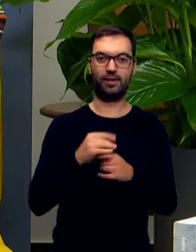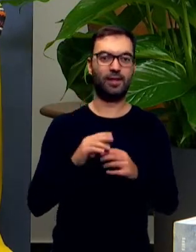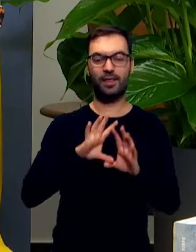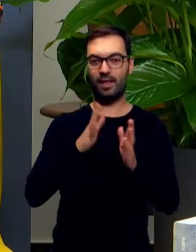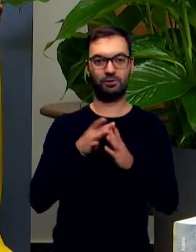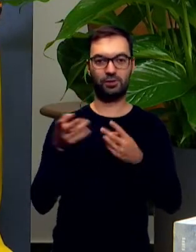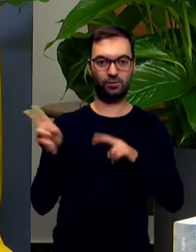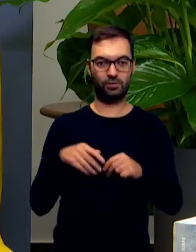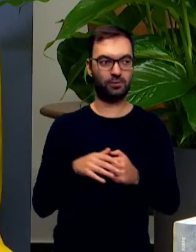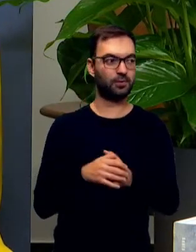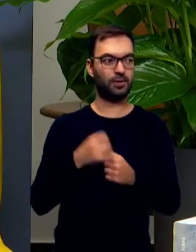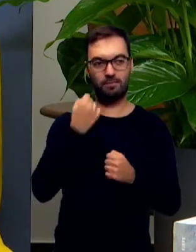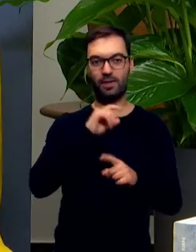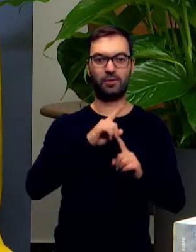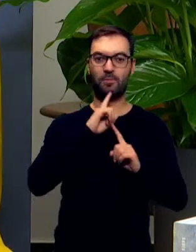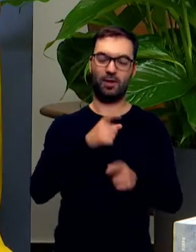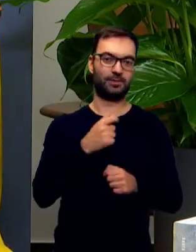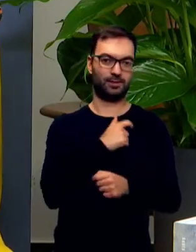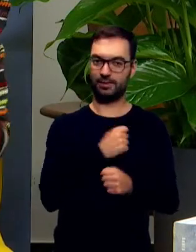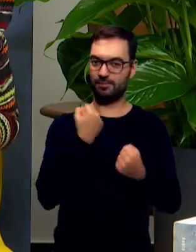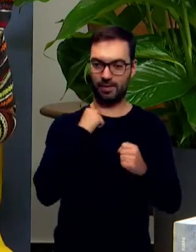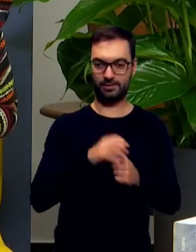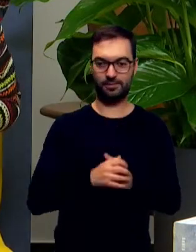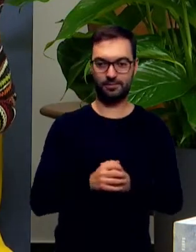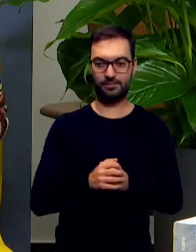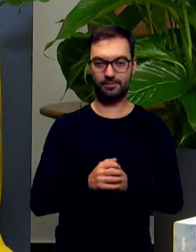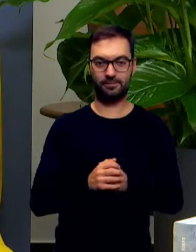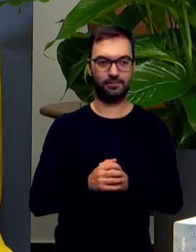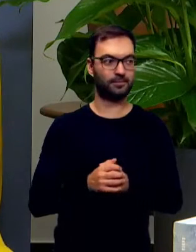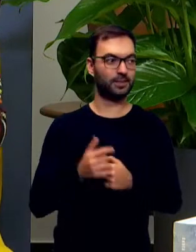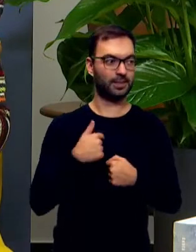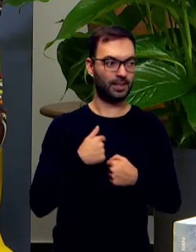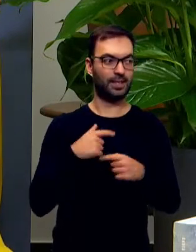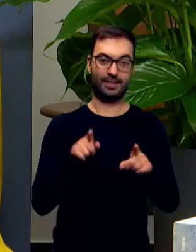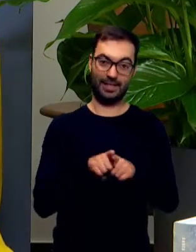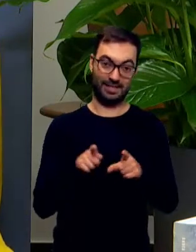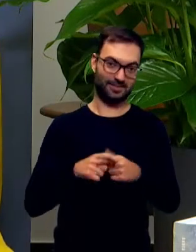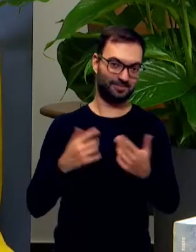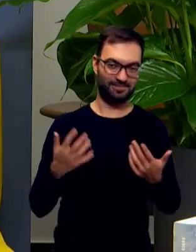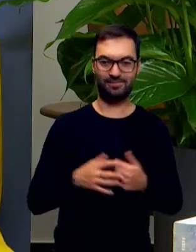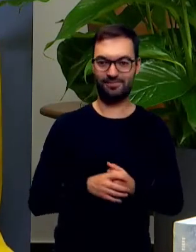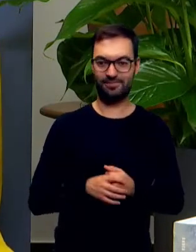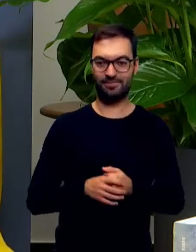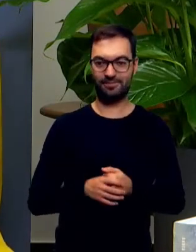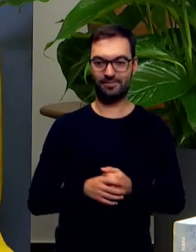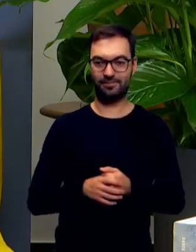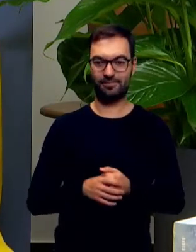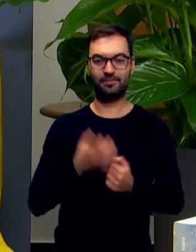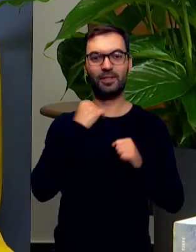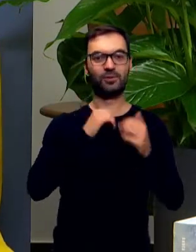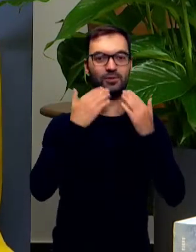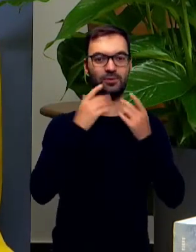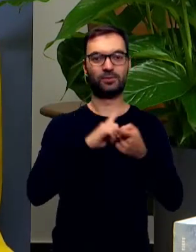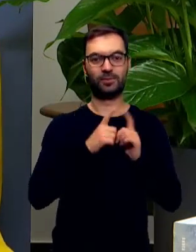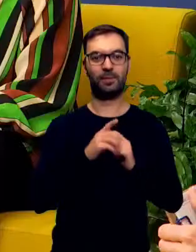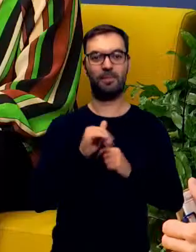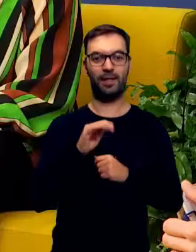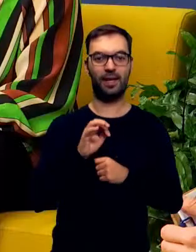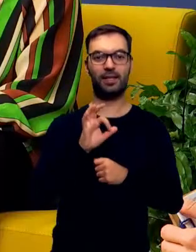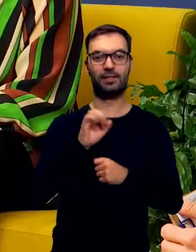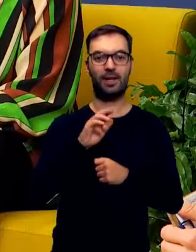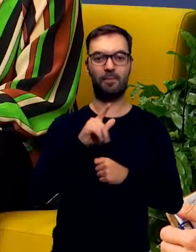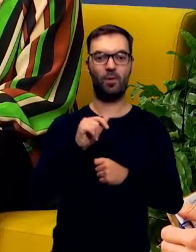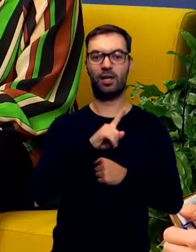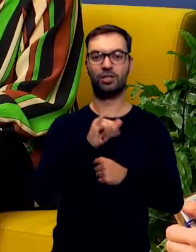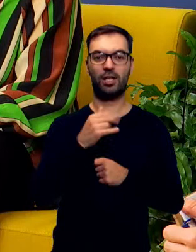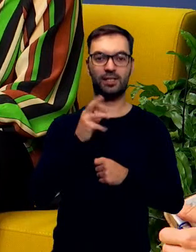każdy wróci. Bardzo serdecznie polecam. Ja też. Bardzo Państwu dziękuję. Beata